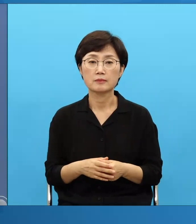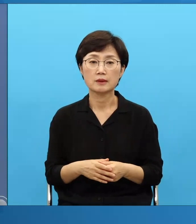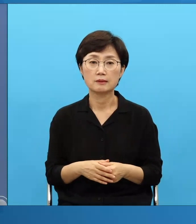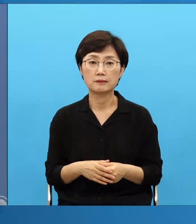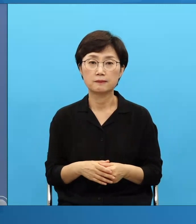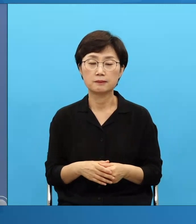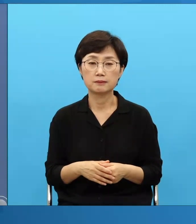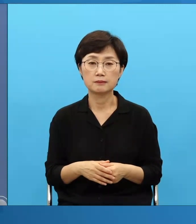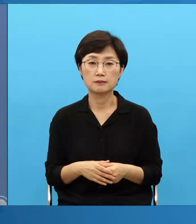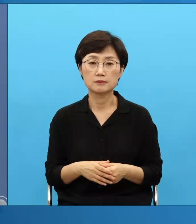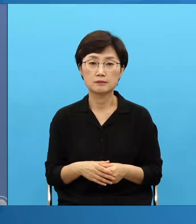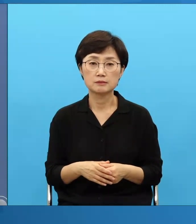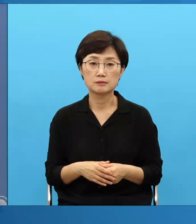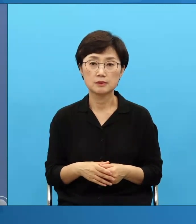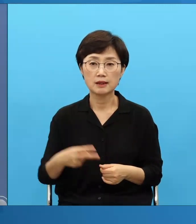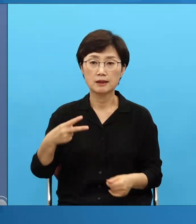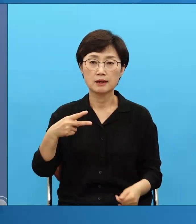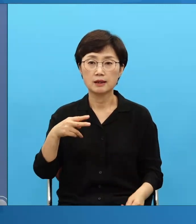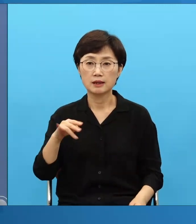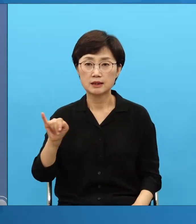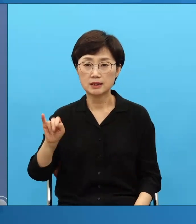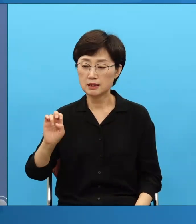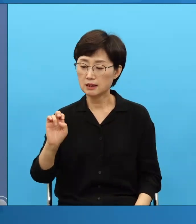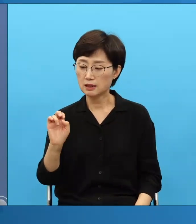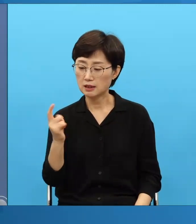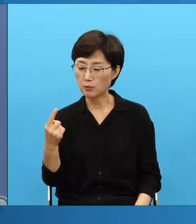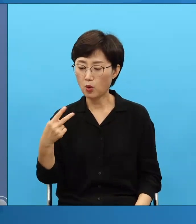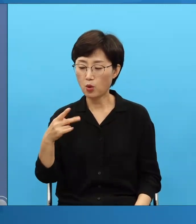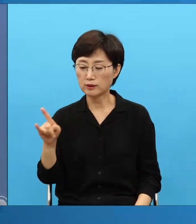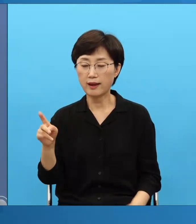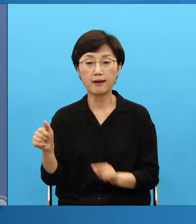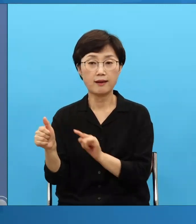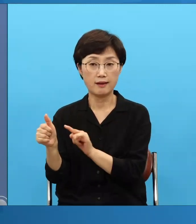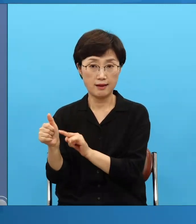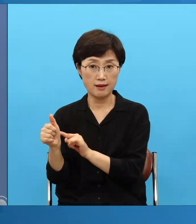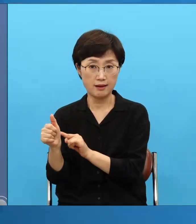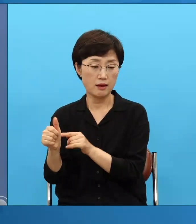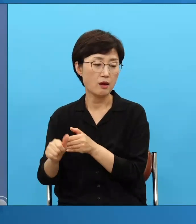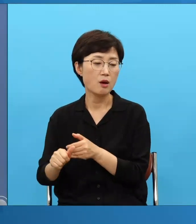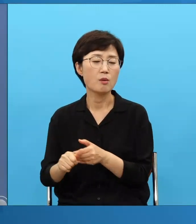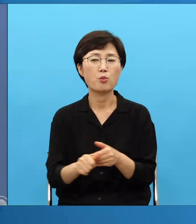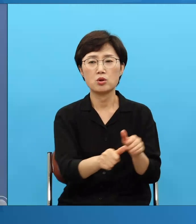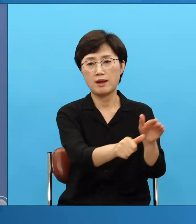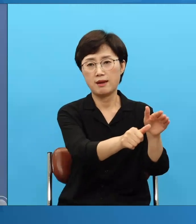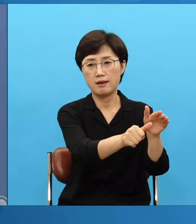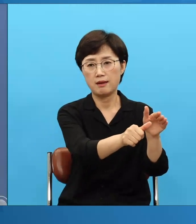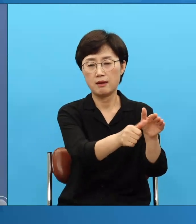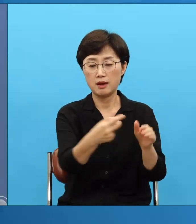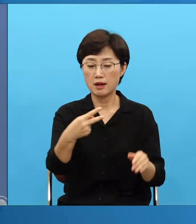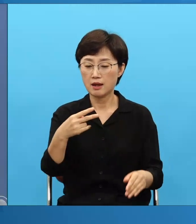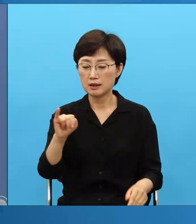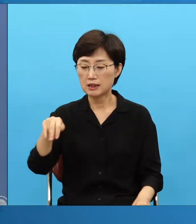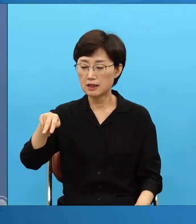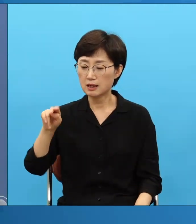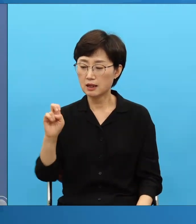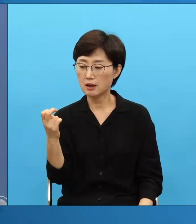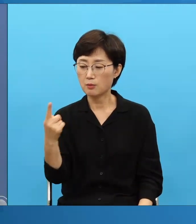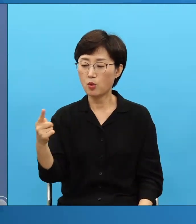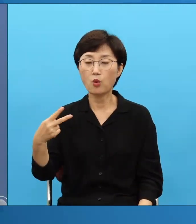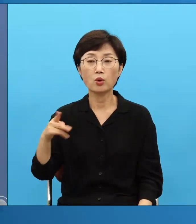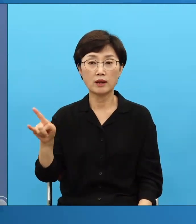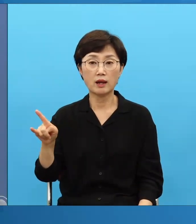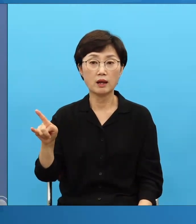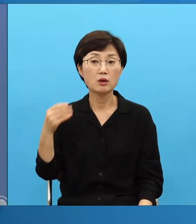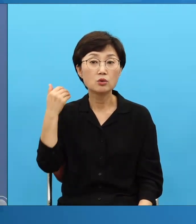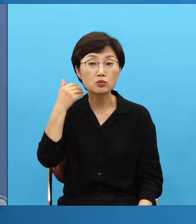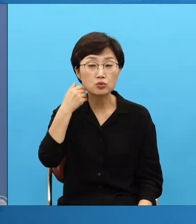verse 13. 자, 디모데를 너희에게 보낸다 그랬어요. And it says, I will send 10절에. you Timothy. 디모데가 누굽니까? Who is Timothy?